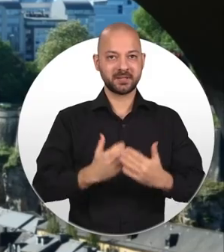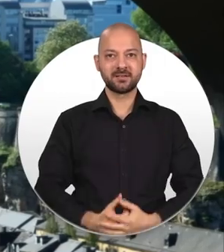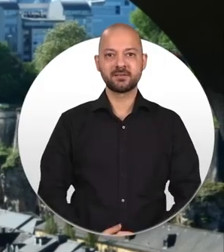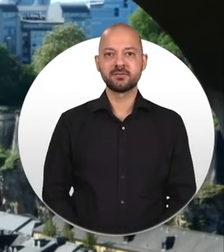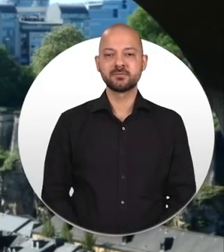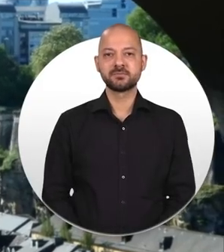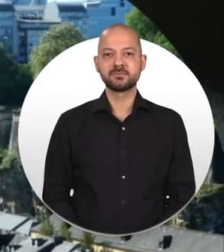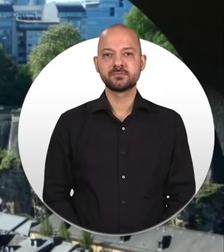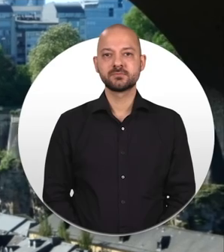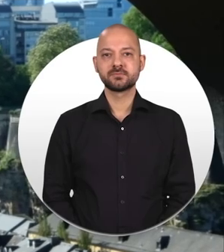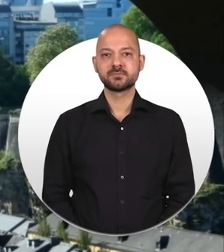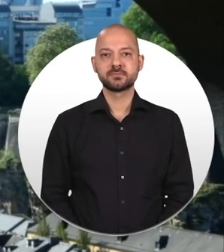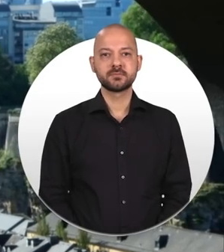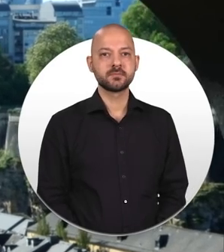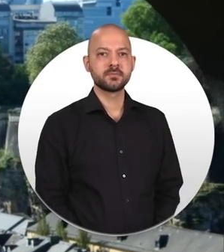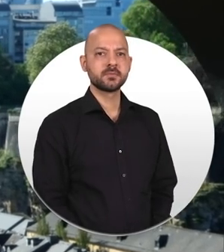gucken.